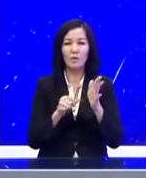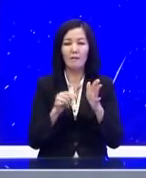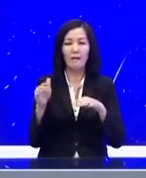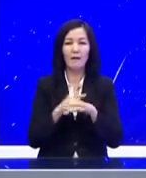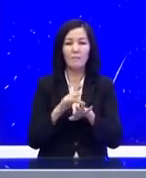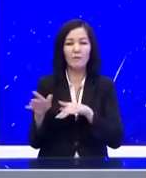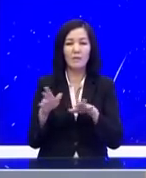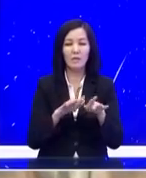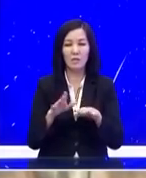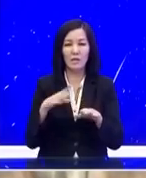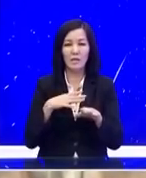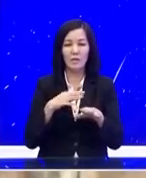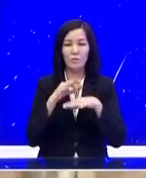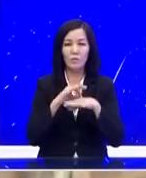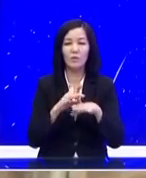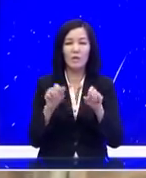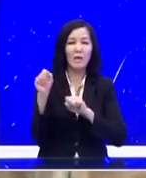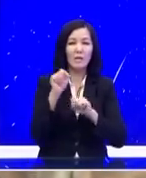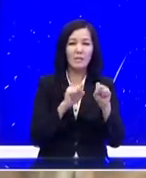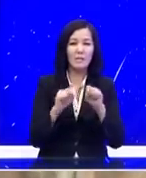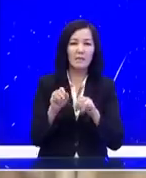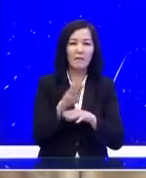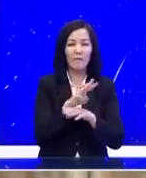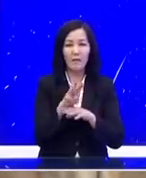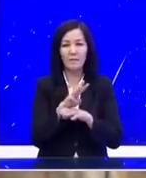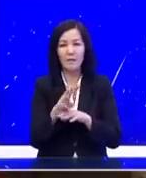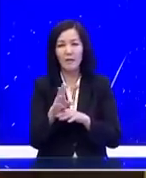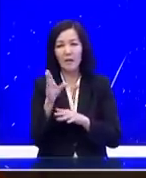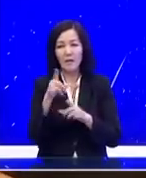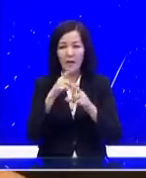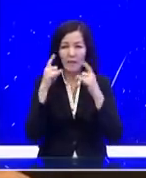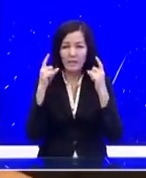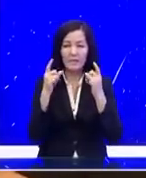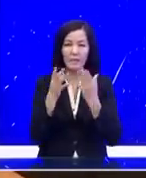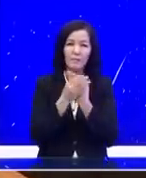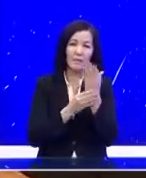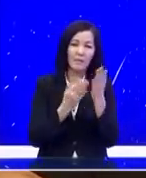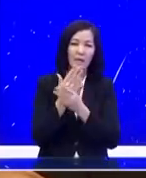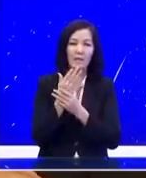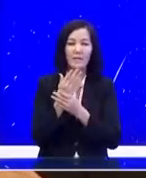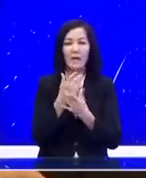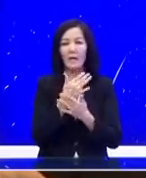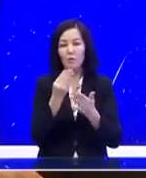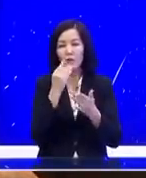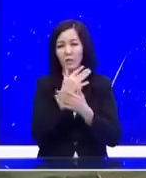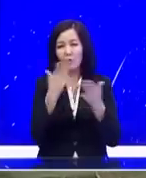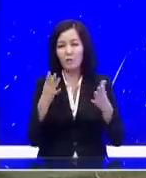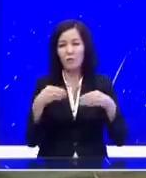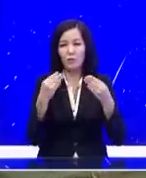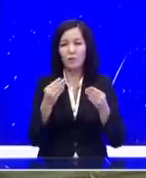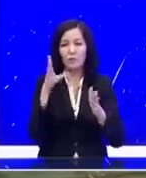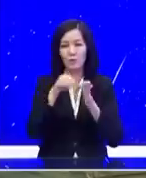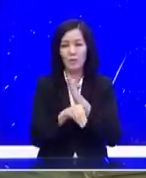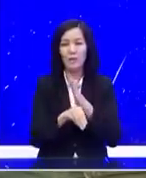ішіне дезинфекциялық жұмыстарға атсалысу, медициналық антисептик, жеке гигиеналық заттар тарату, азық-түлік жеткізу сынды жұмыстар